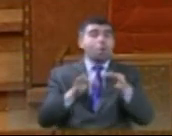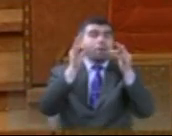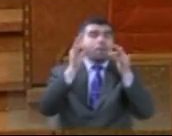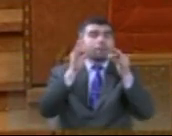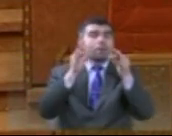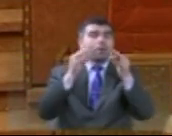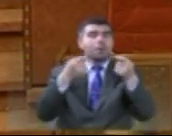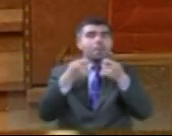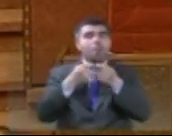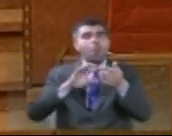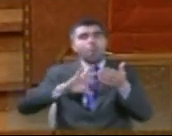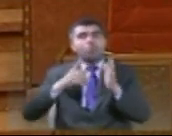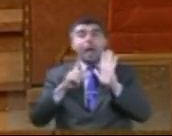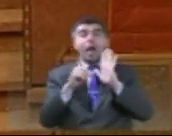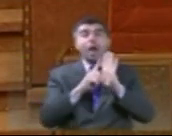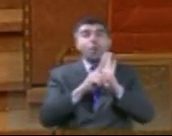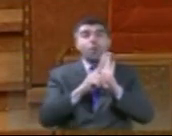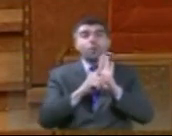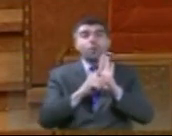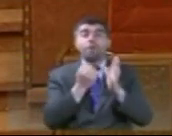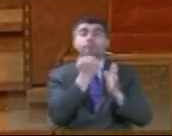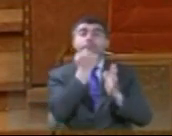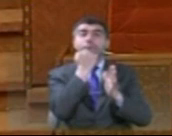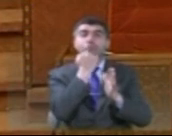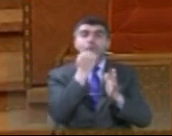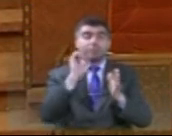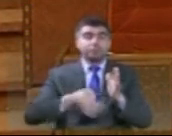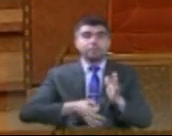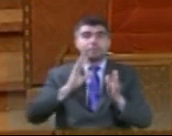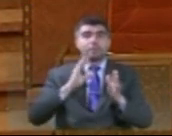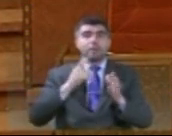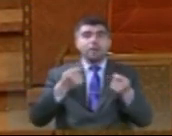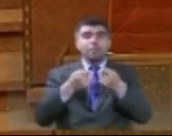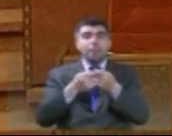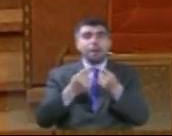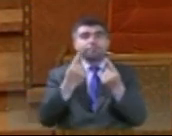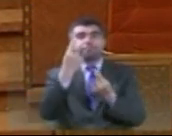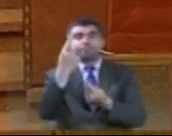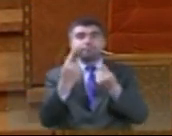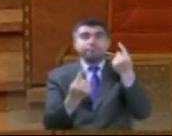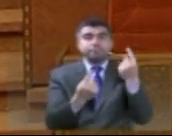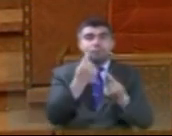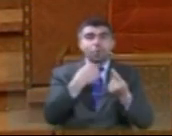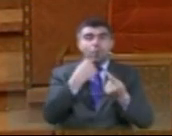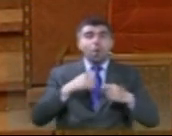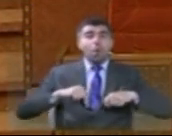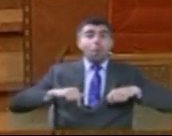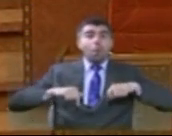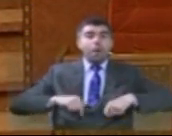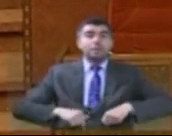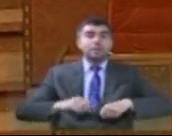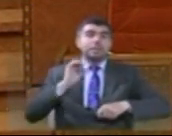هناك فقر في الجانب القانوني، السند القانوني، لان الاسعار، والسيد وزير الشؤون العامه هو معنا